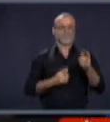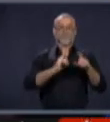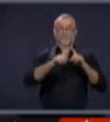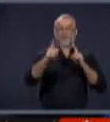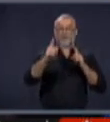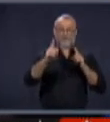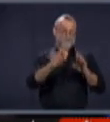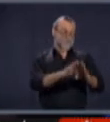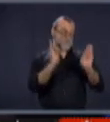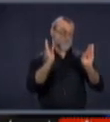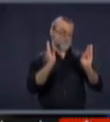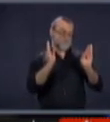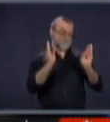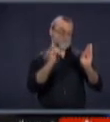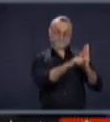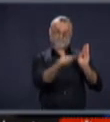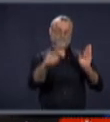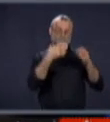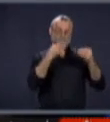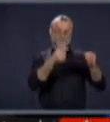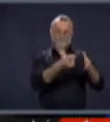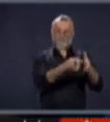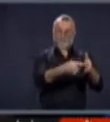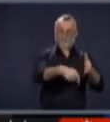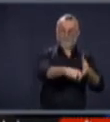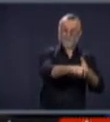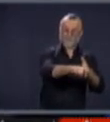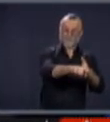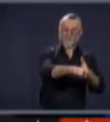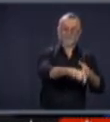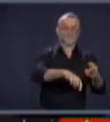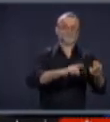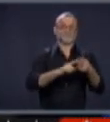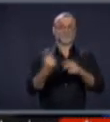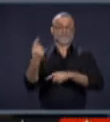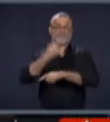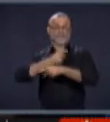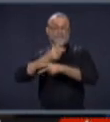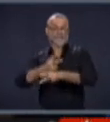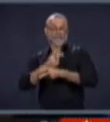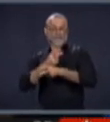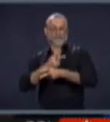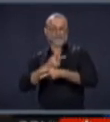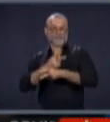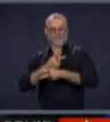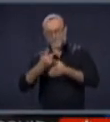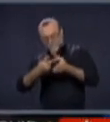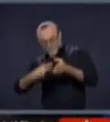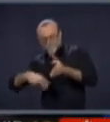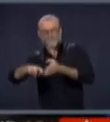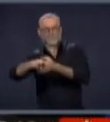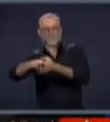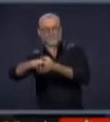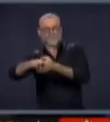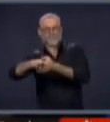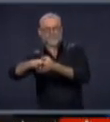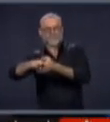Nous ouvrons les commerces de détail la semaine prochaine. Nous allons ouvrir les services de garde la